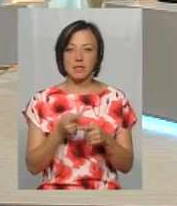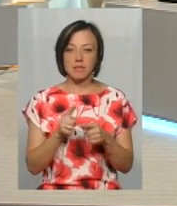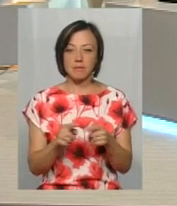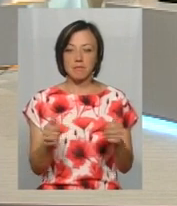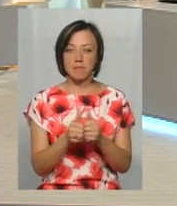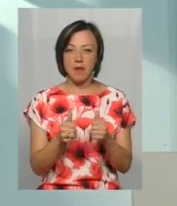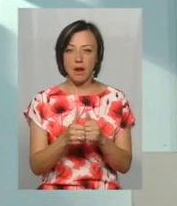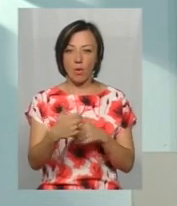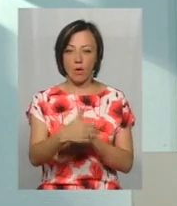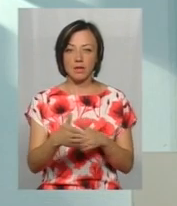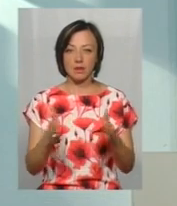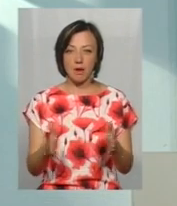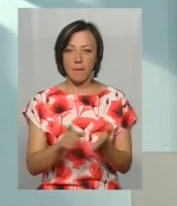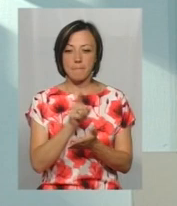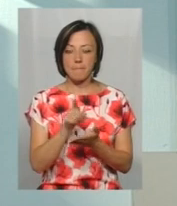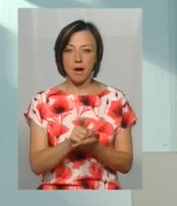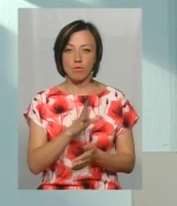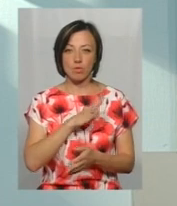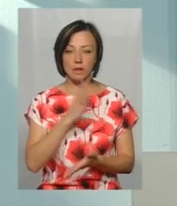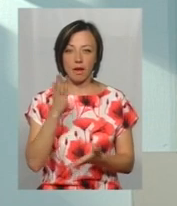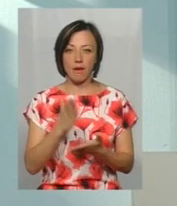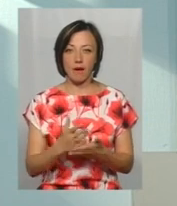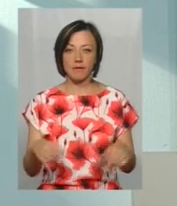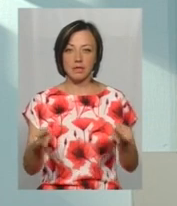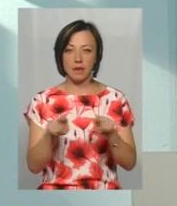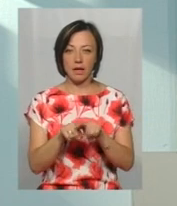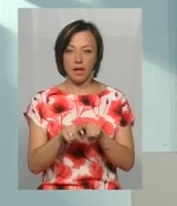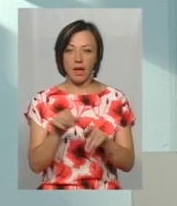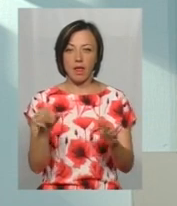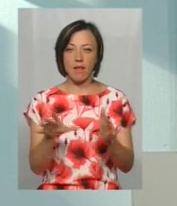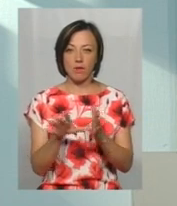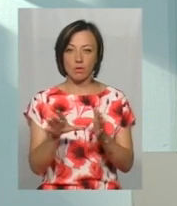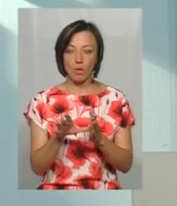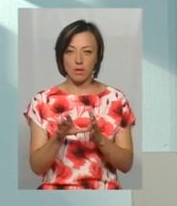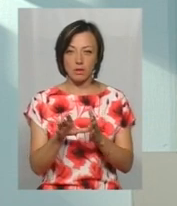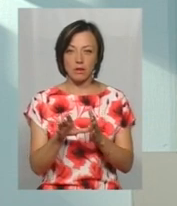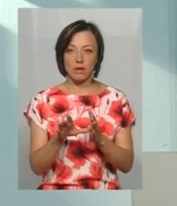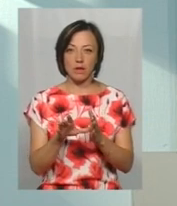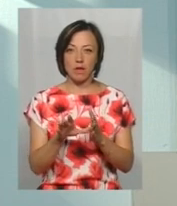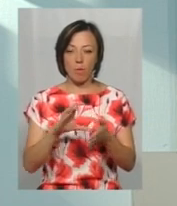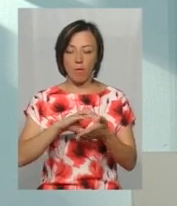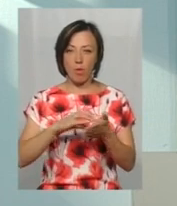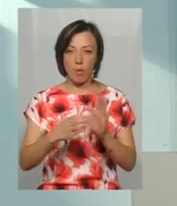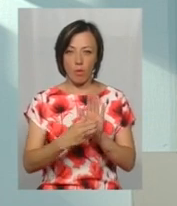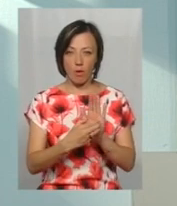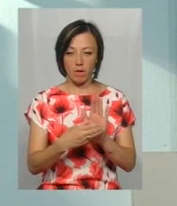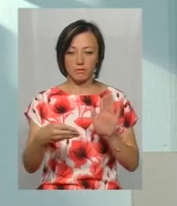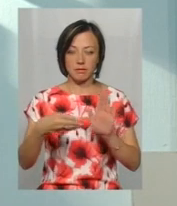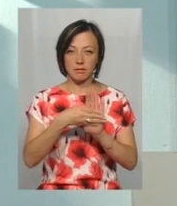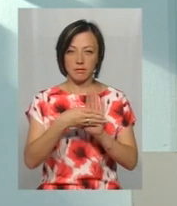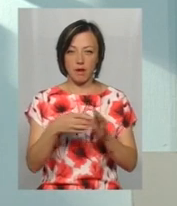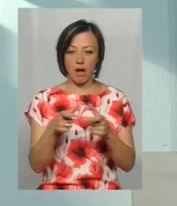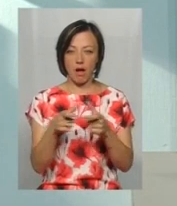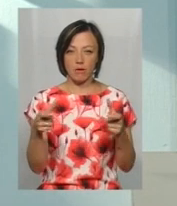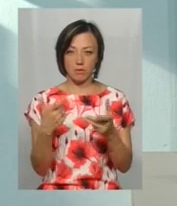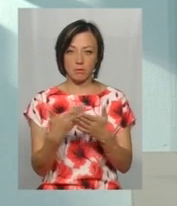Біля цих контейнерів має бути наявний такий електронний блок, який дозволяє зчитувати карточку.